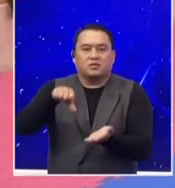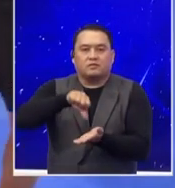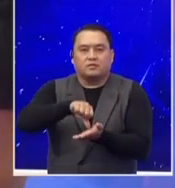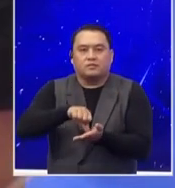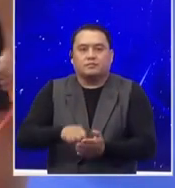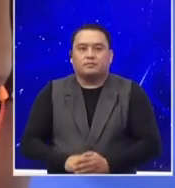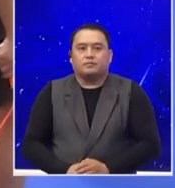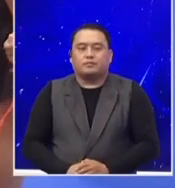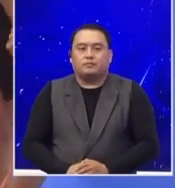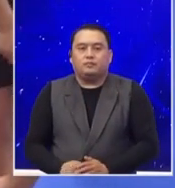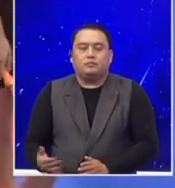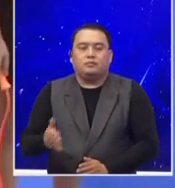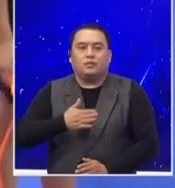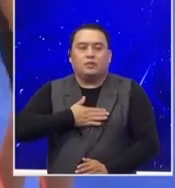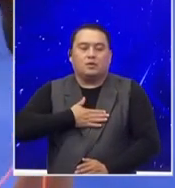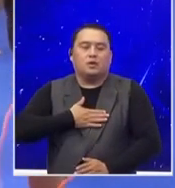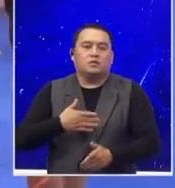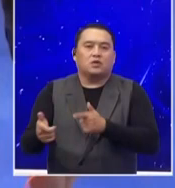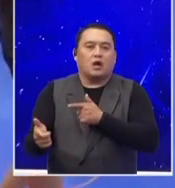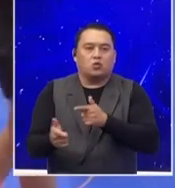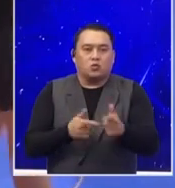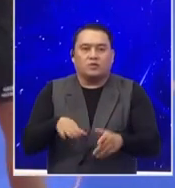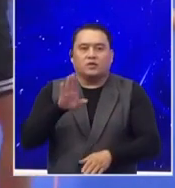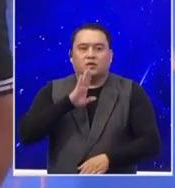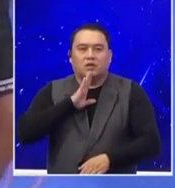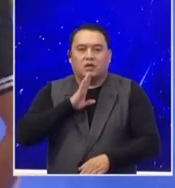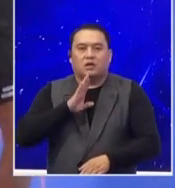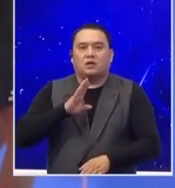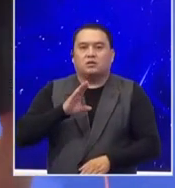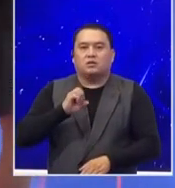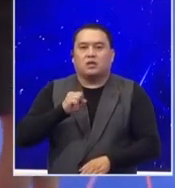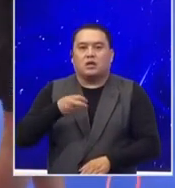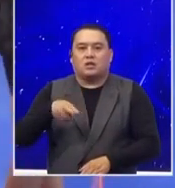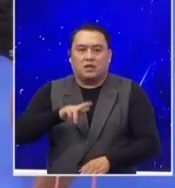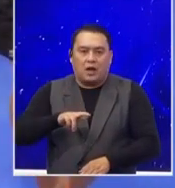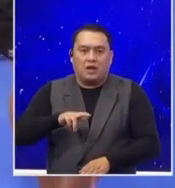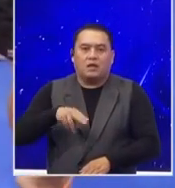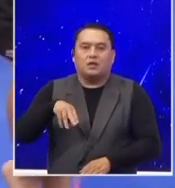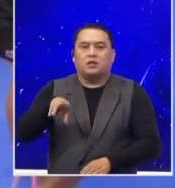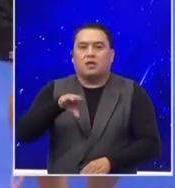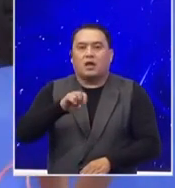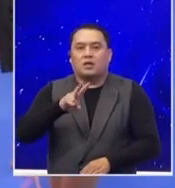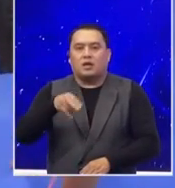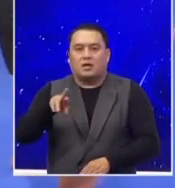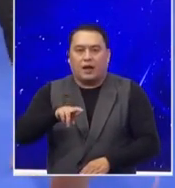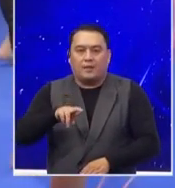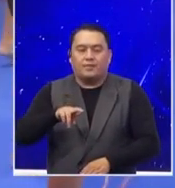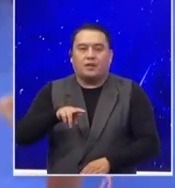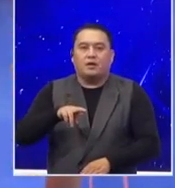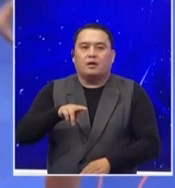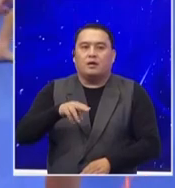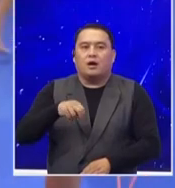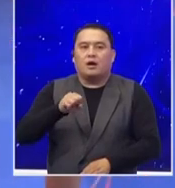первенстве. Туда наши девочки готовятся. Это Каля Ахметова Сания, Акатаева Данэля, Акрамбек Асимбай,